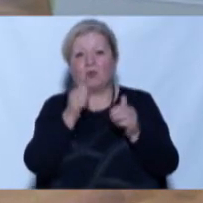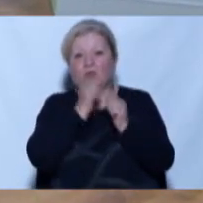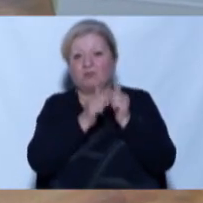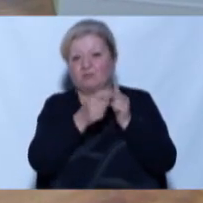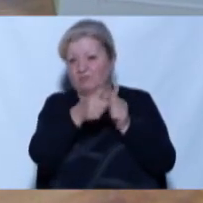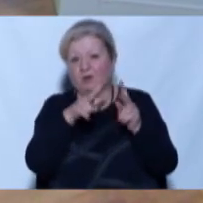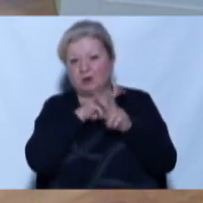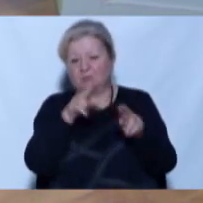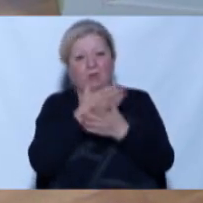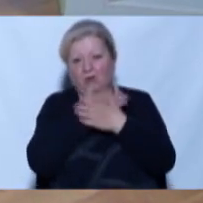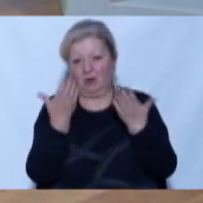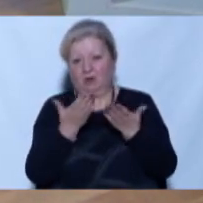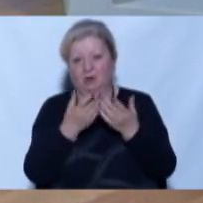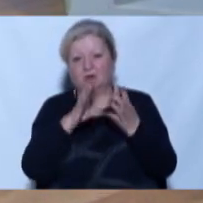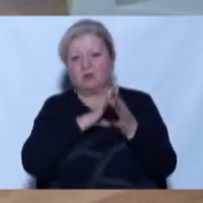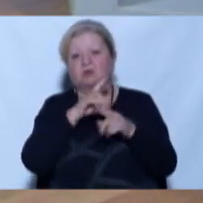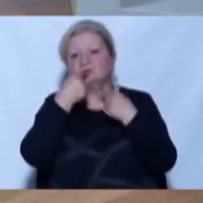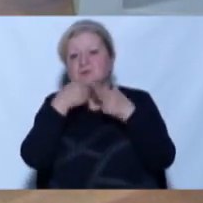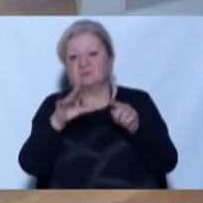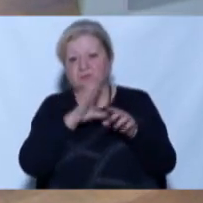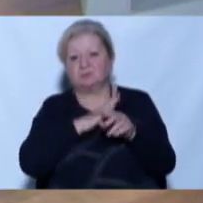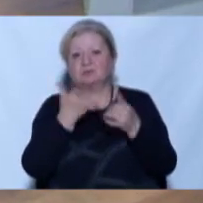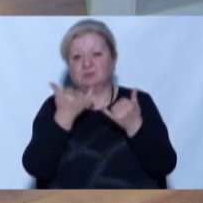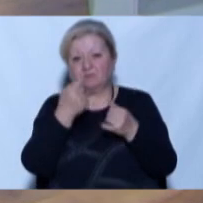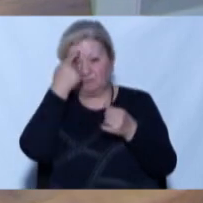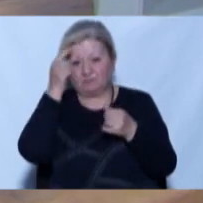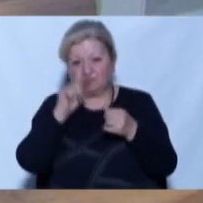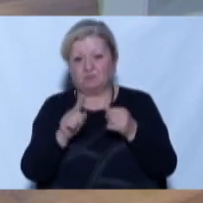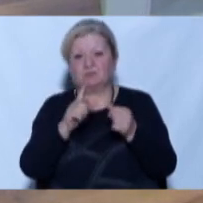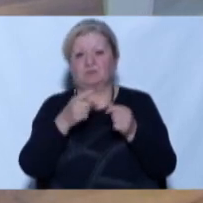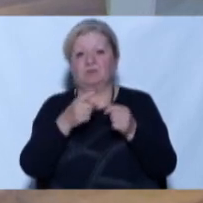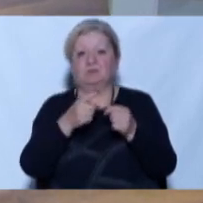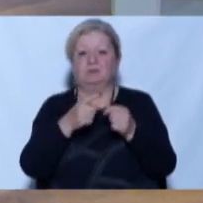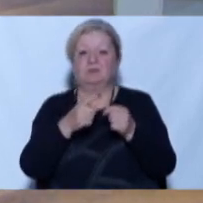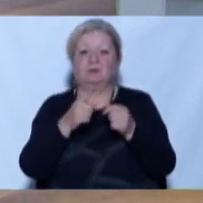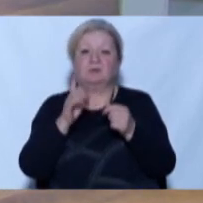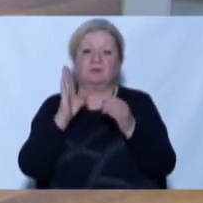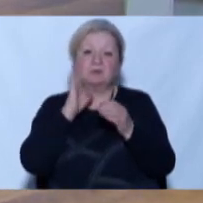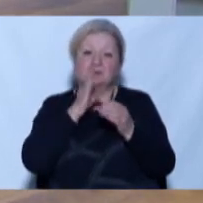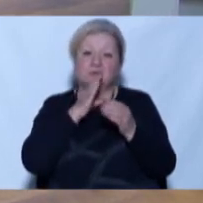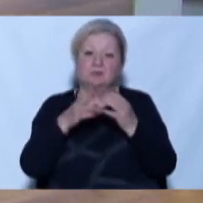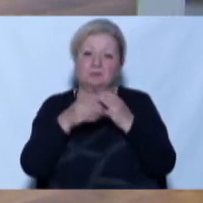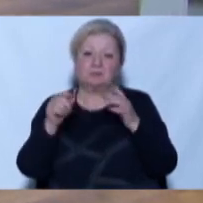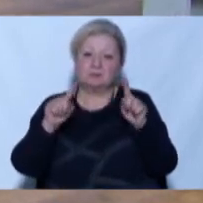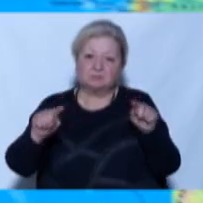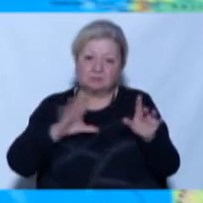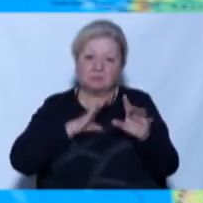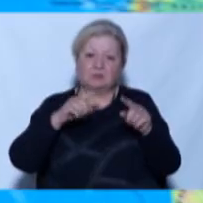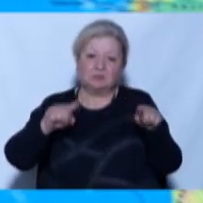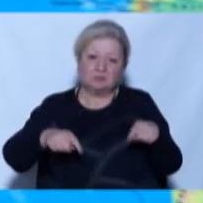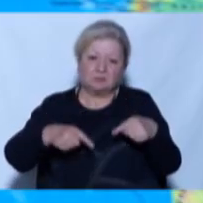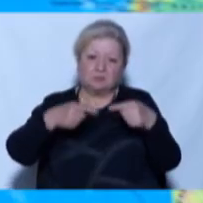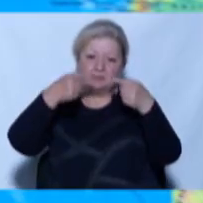დედამიწას. და ჩვენ ისიც ვიცით, რომ დედამიწამ განვითარების გარკვეული ეტაპები გაიარა.